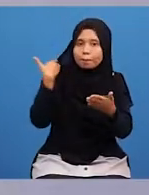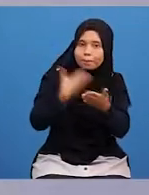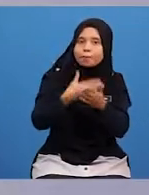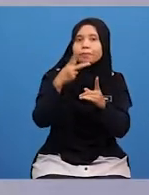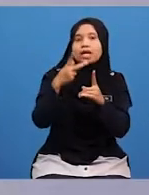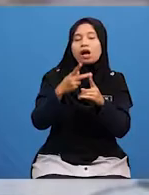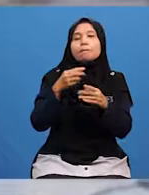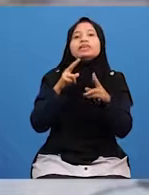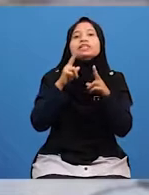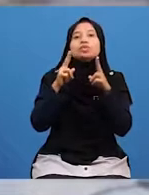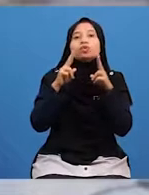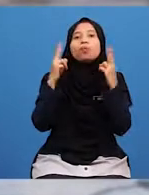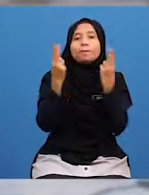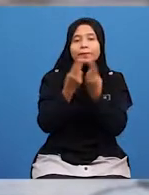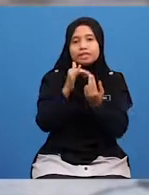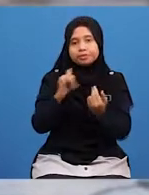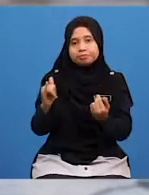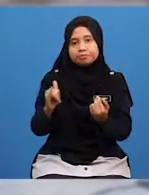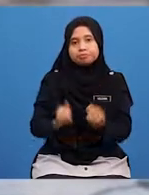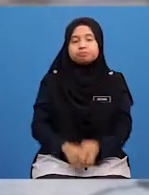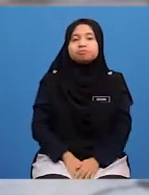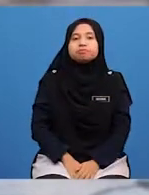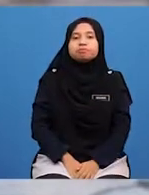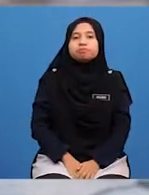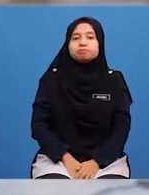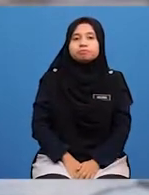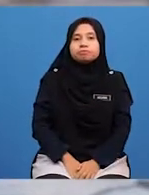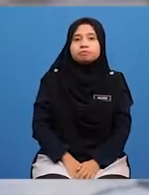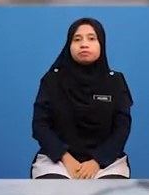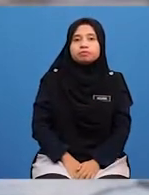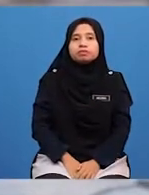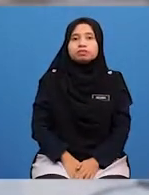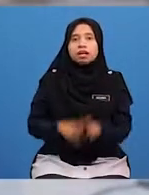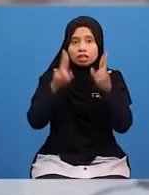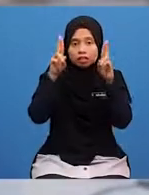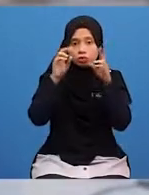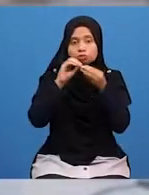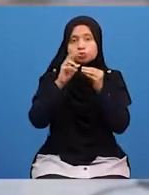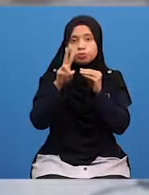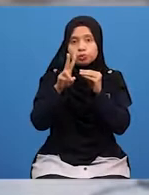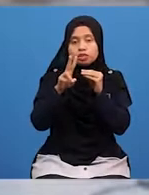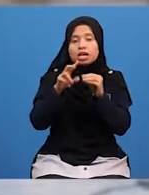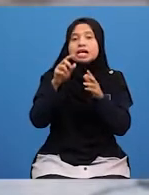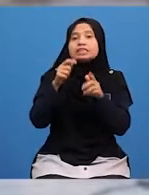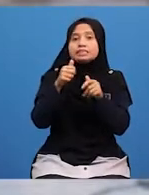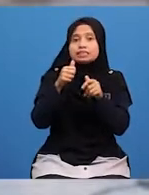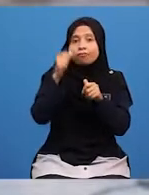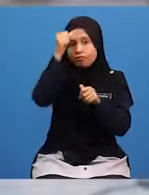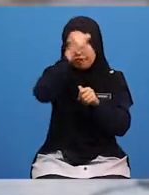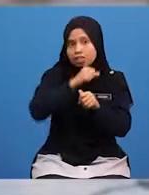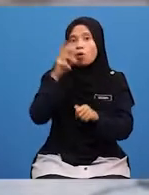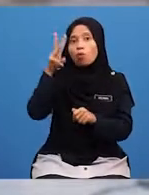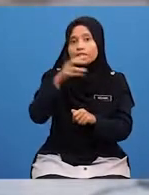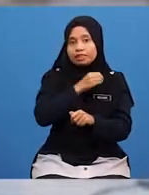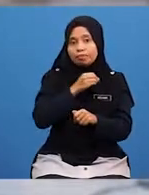umatnya. Kita masuk kepada subtopik berikutnya iaitu sifat wajib, mustahil dan